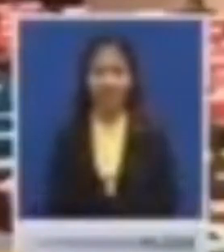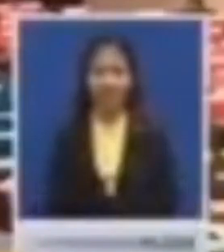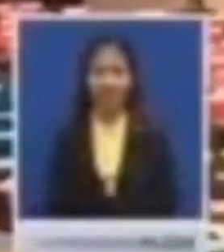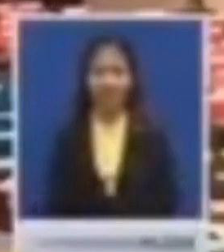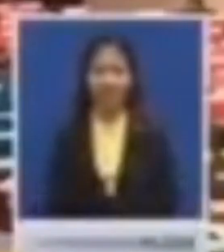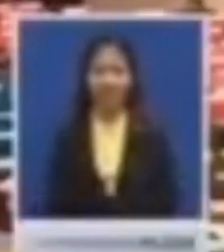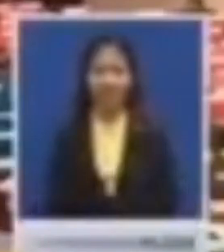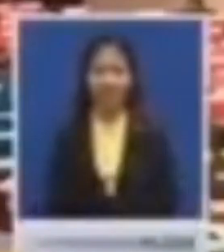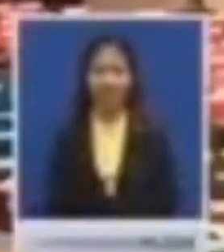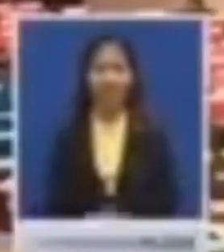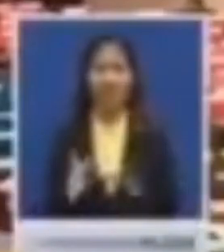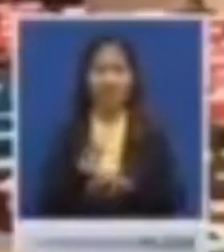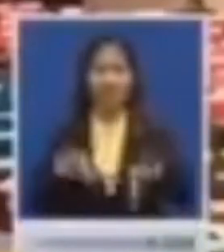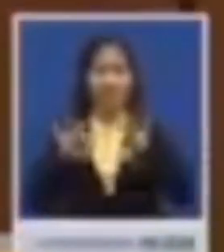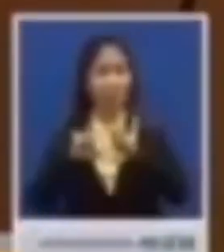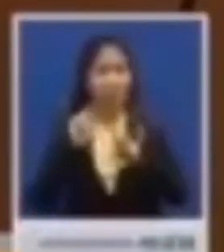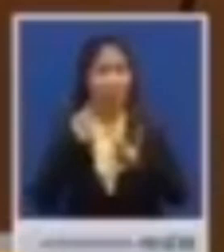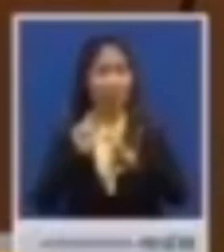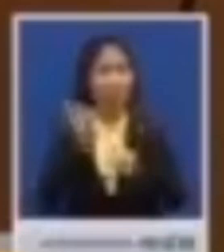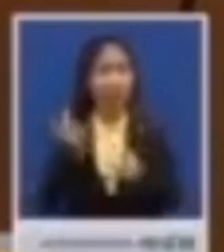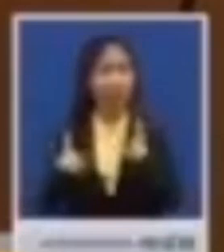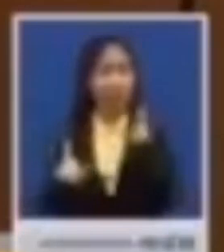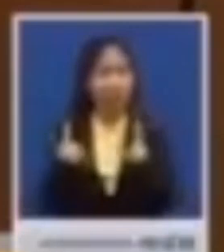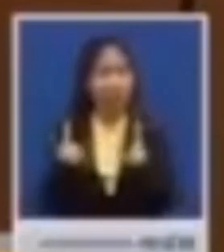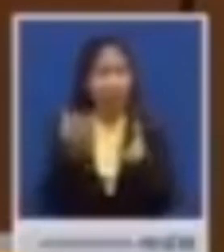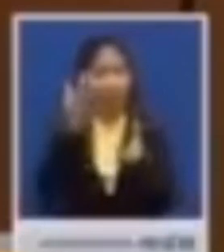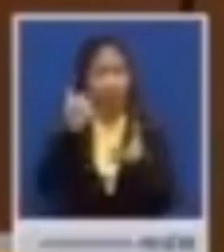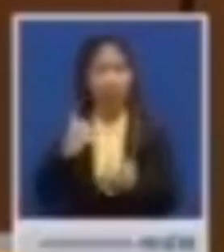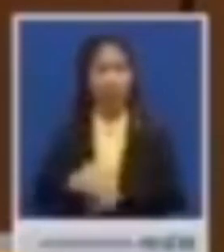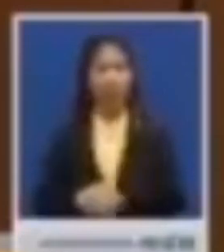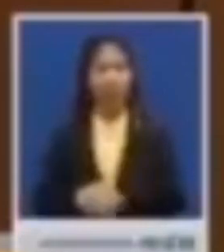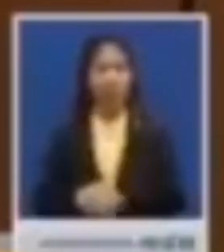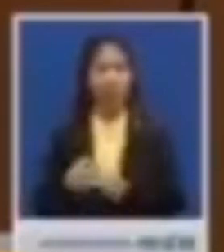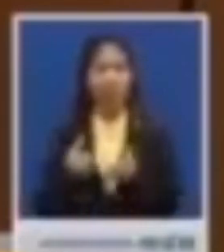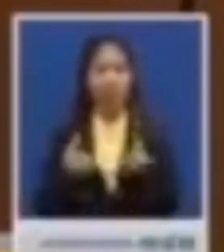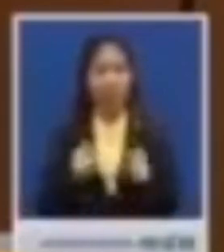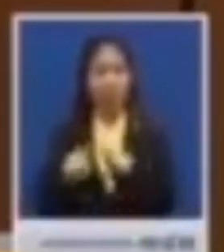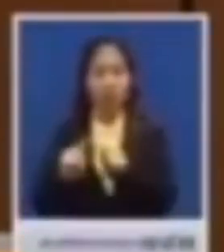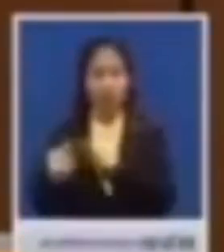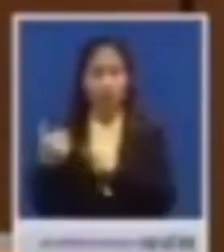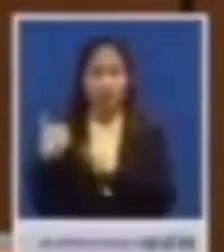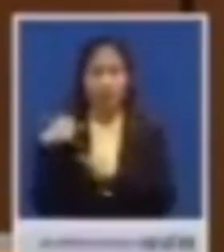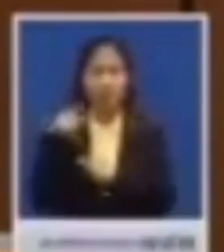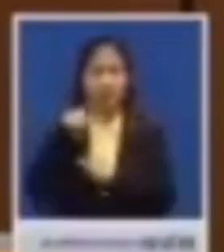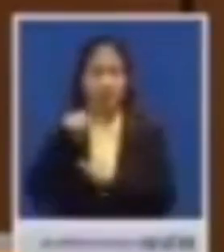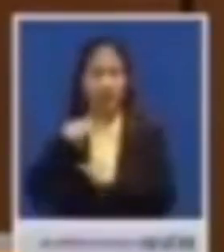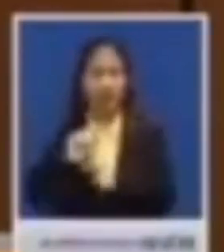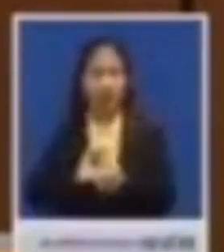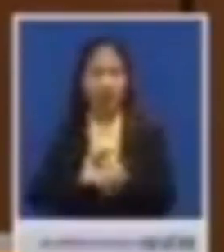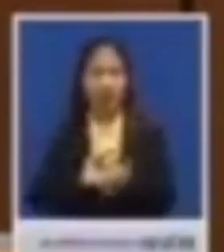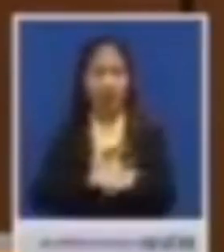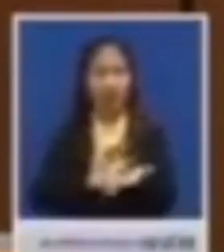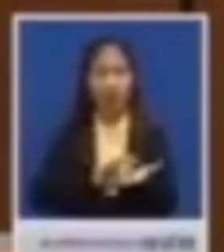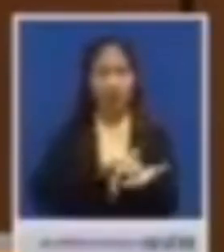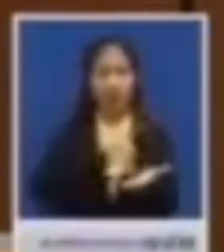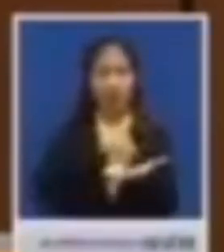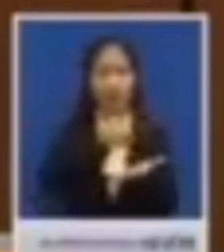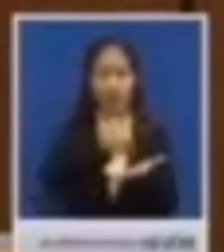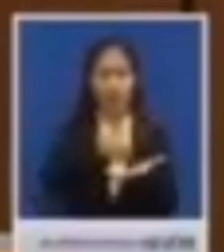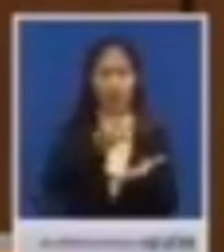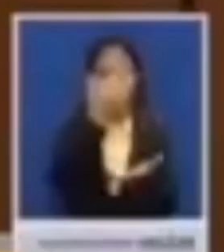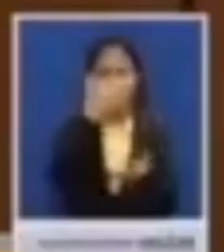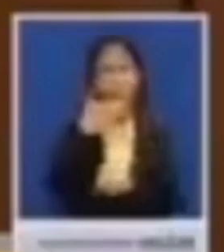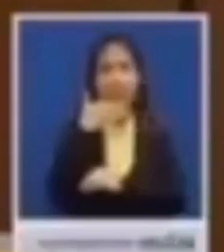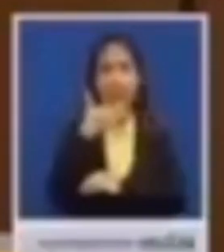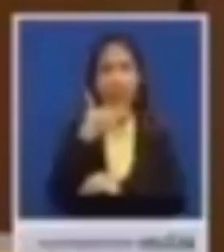องให้เกิดมุ่งเน้นในเรื่องความสมดุลระหว่างการใช้ทรัพยากรเพื่อการพัฒนาประเทศการรักพื้นฟูทรัพยากรให้เกิดความยั่งยืนในระยะยาว